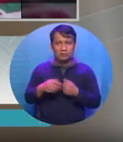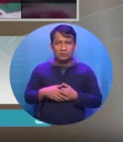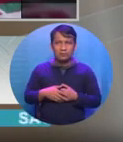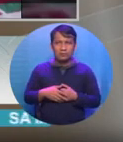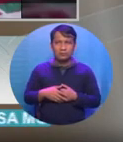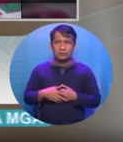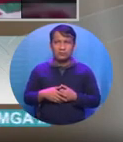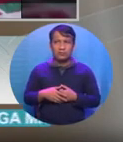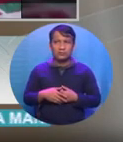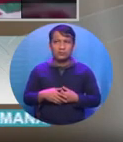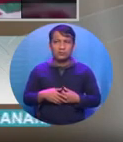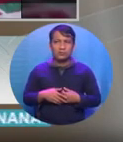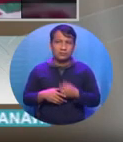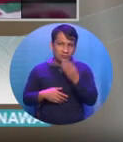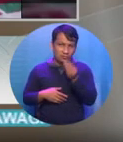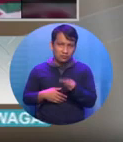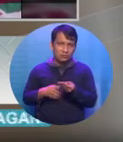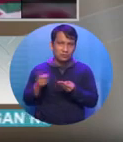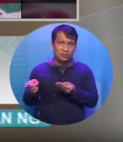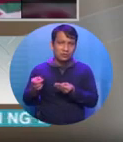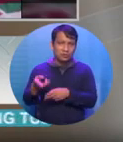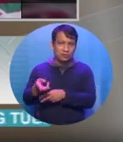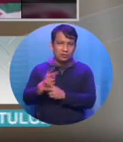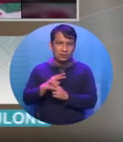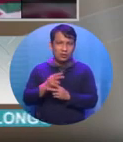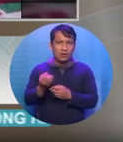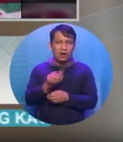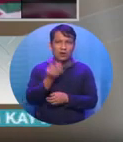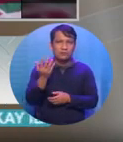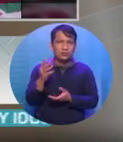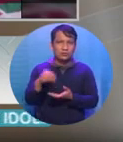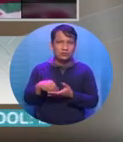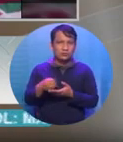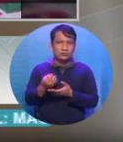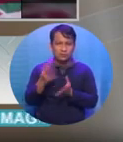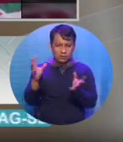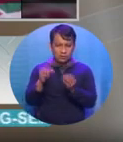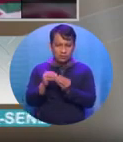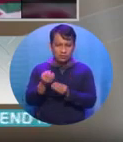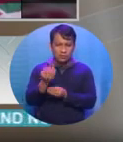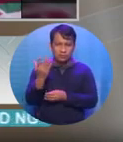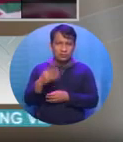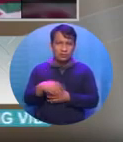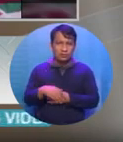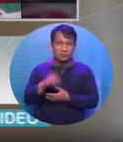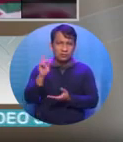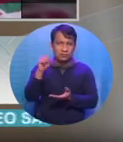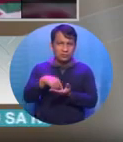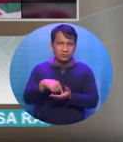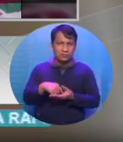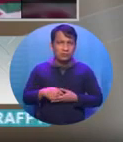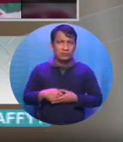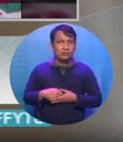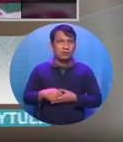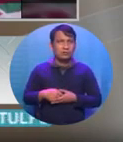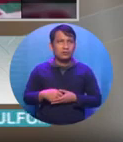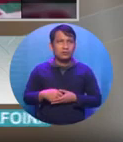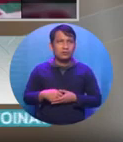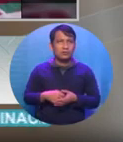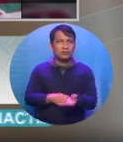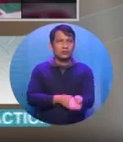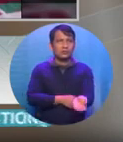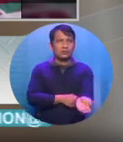naman po, konti na naman po, hiniraman niya naman ako. Mga magkano po, sir? Magkano lahat? 1,000 lang naman po yun.